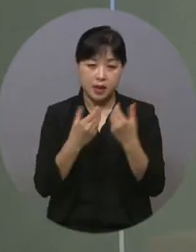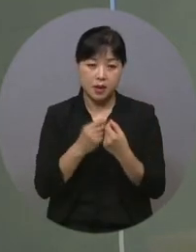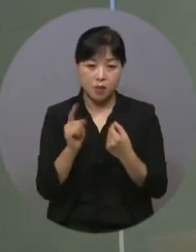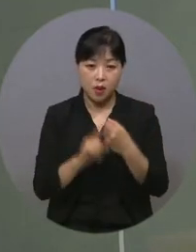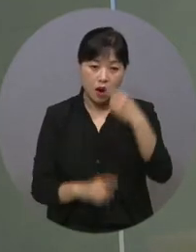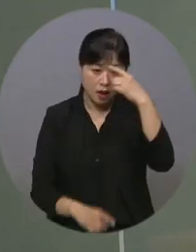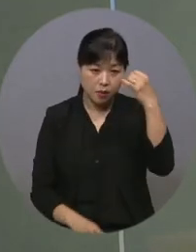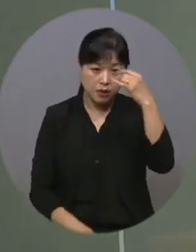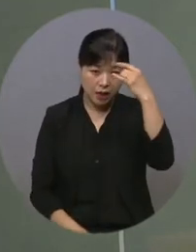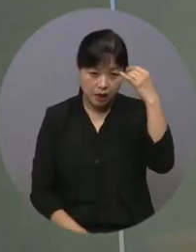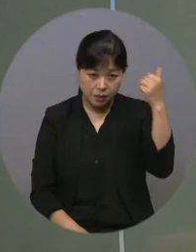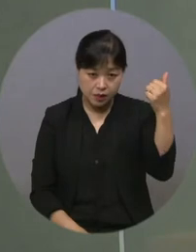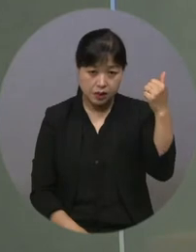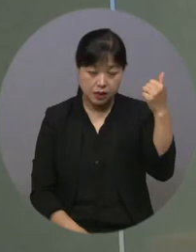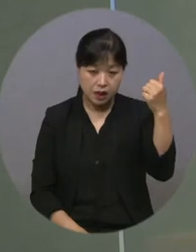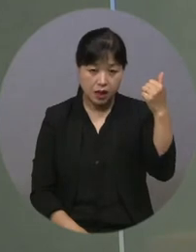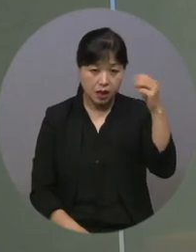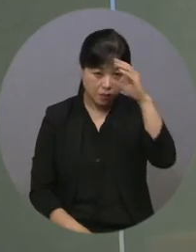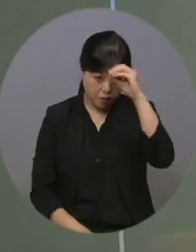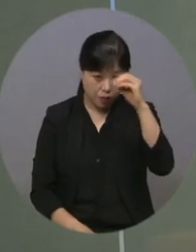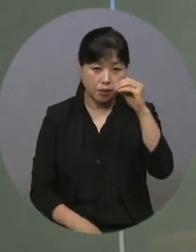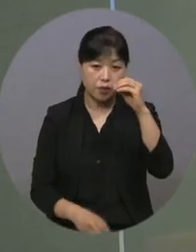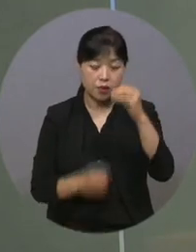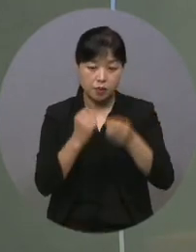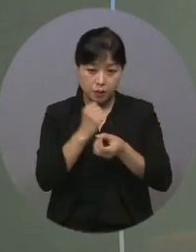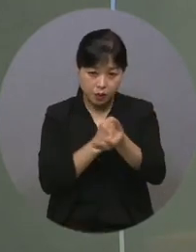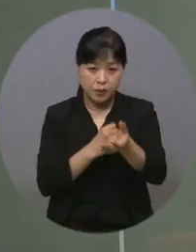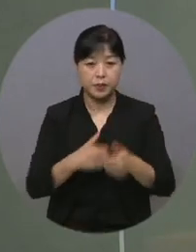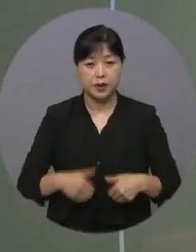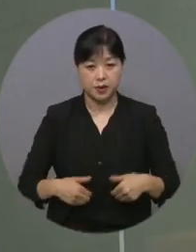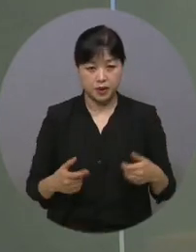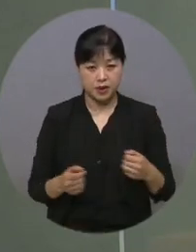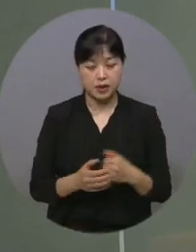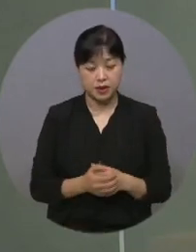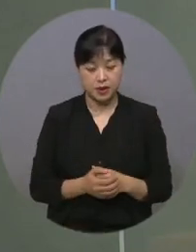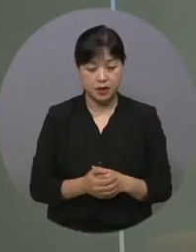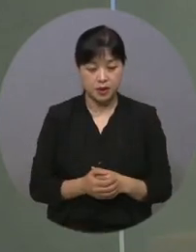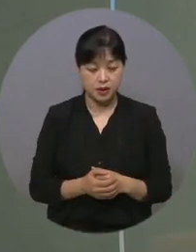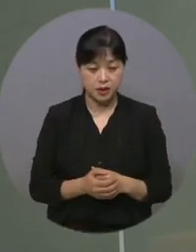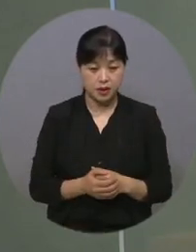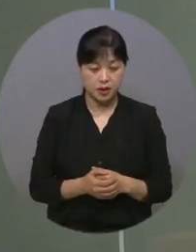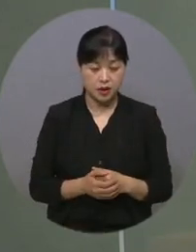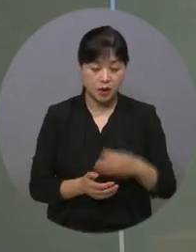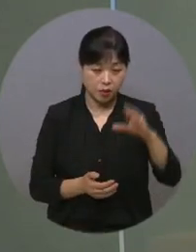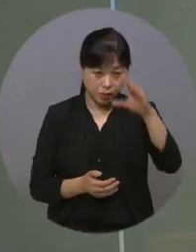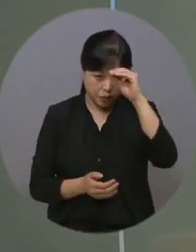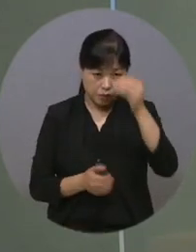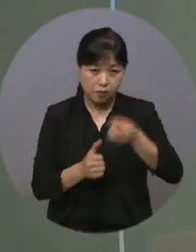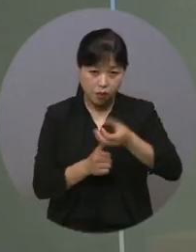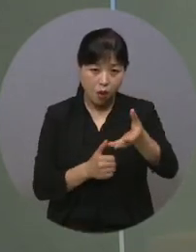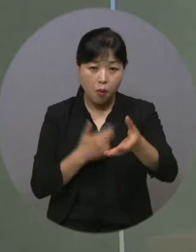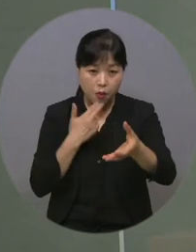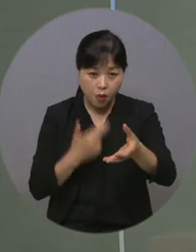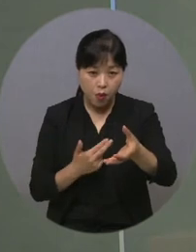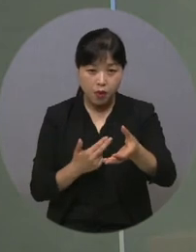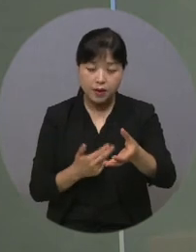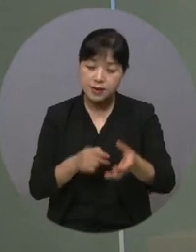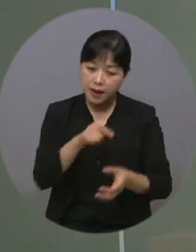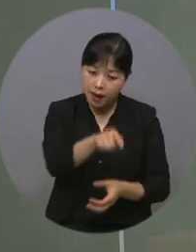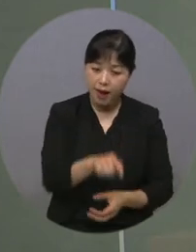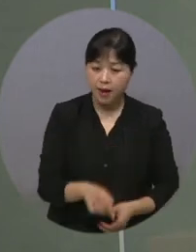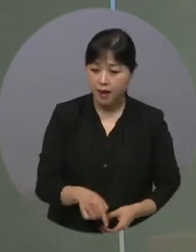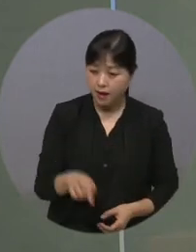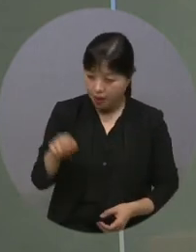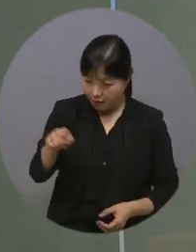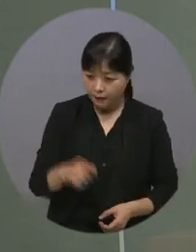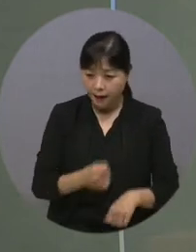할아버지가 모범을 보여야 할 것 같아요. 모범을 보여주지 않고 그냥 일방적으로 이거 해라 저거